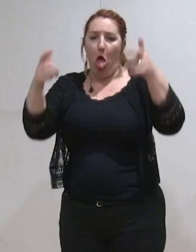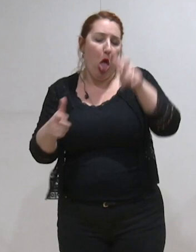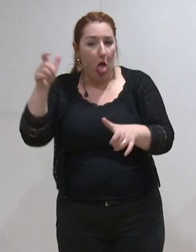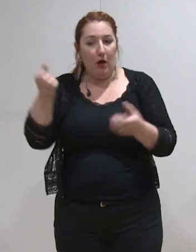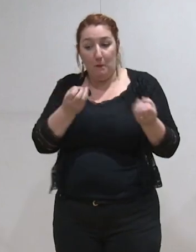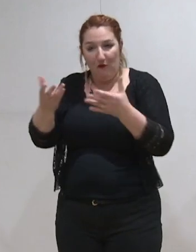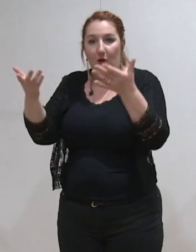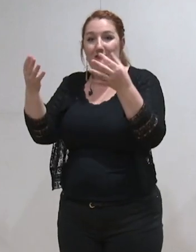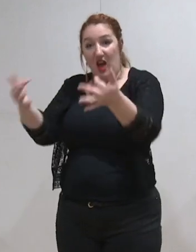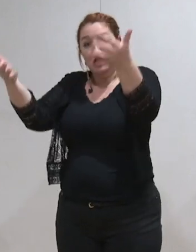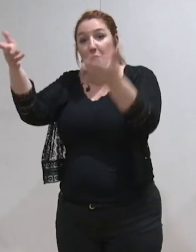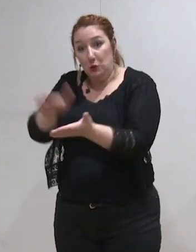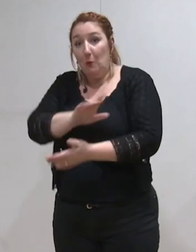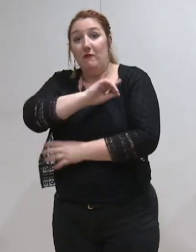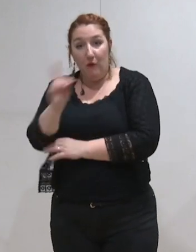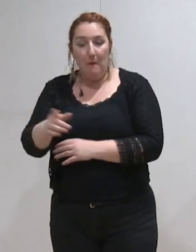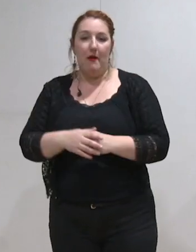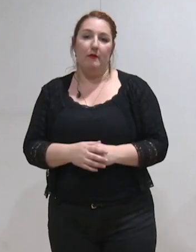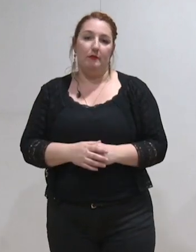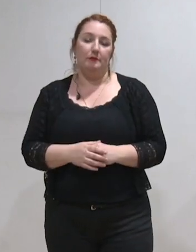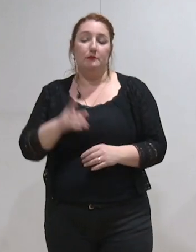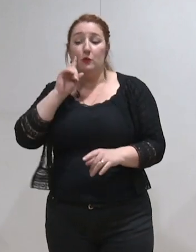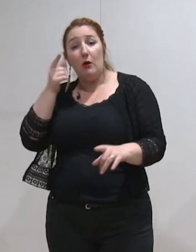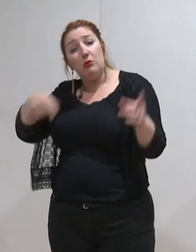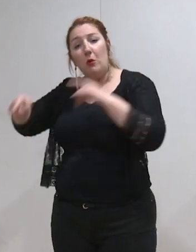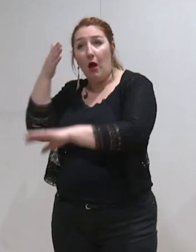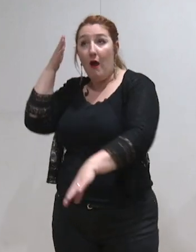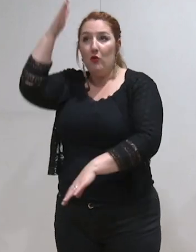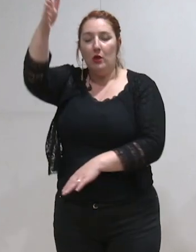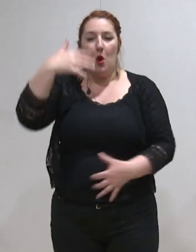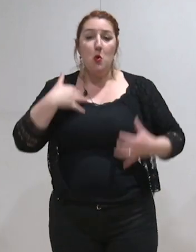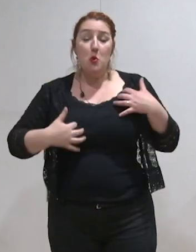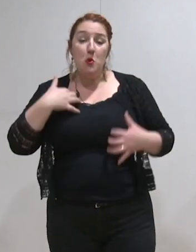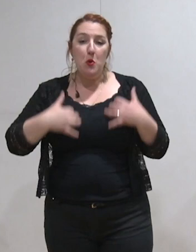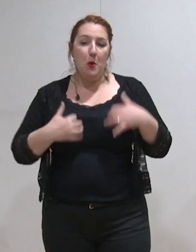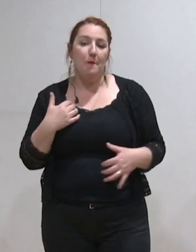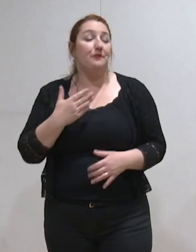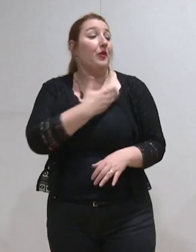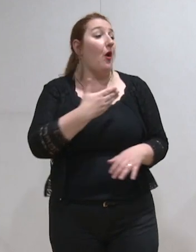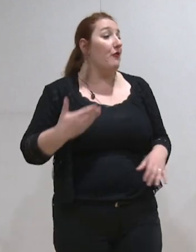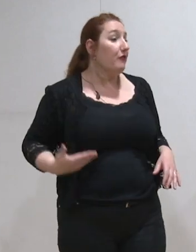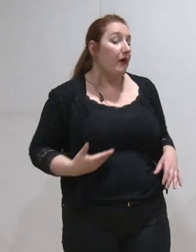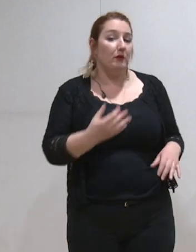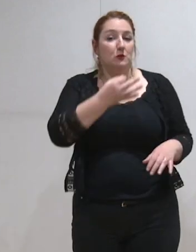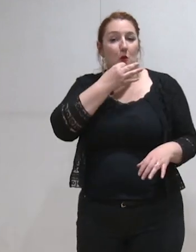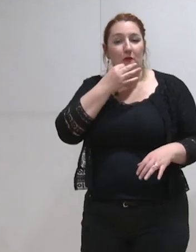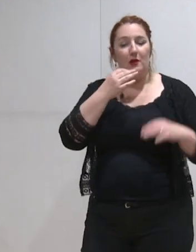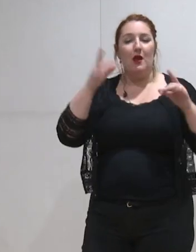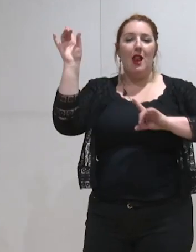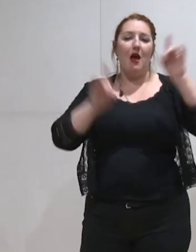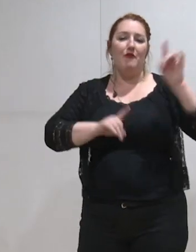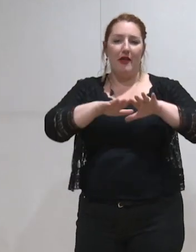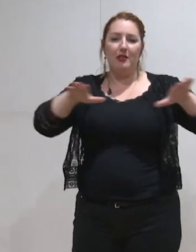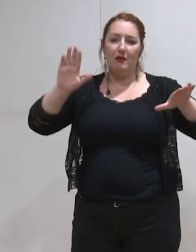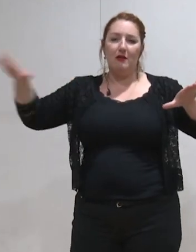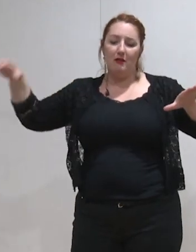l'avenir de manière très peu sereine enfin permettez-moi de tenir de finir mes propos sur la fête des tuiles puisque deux dossiers